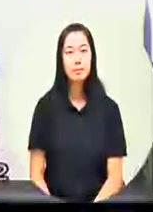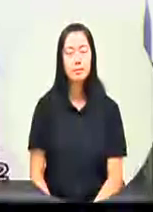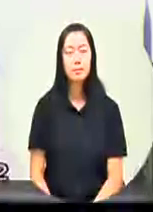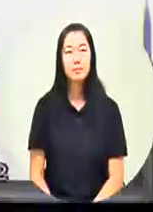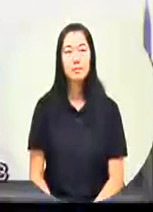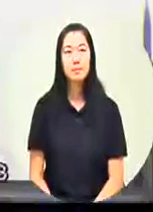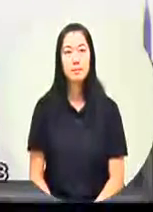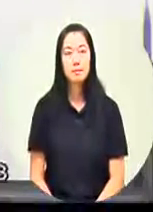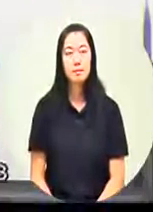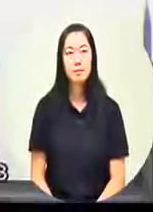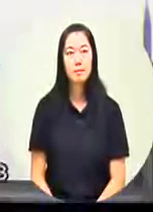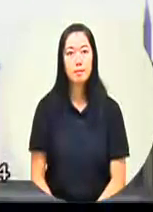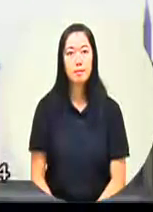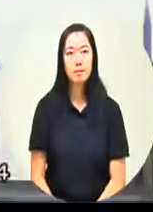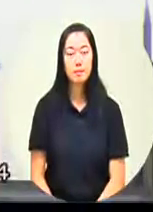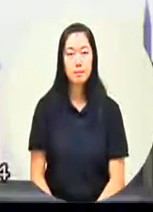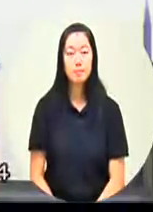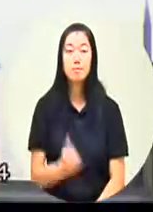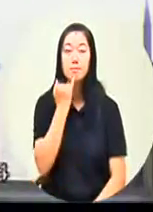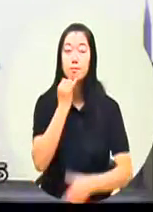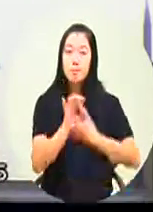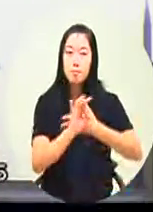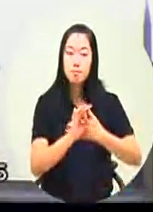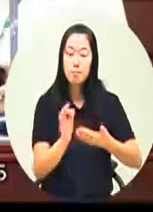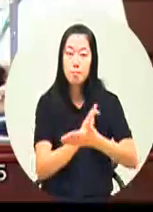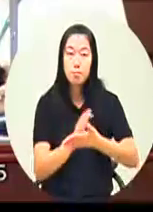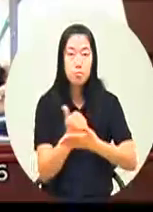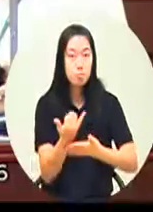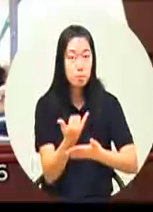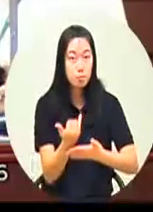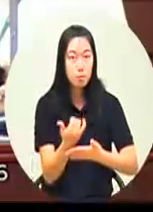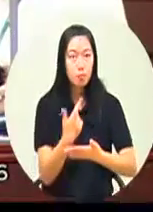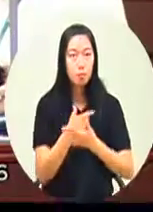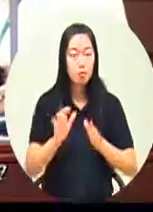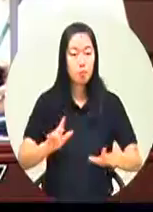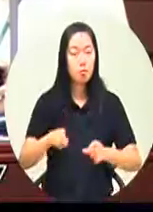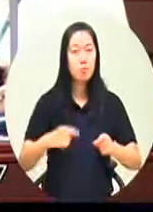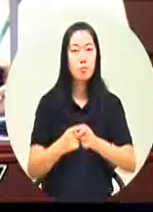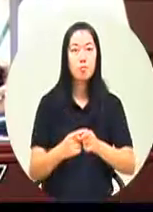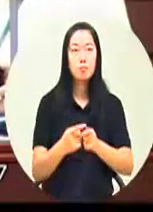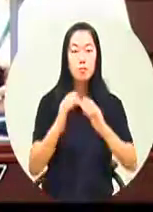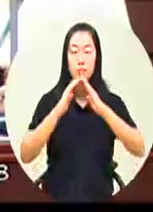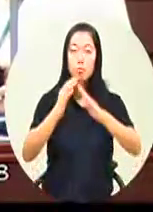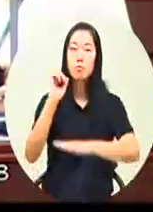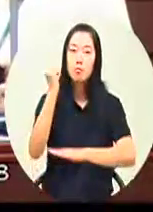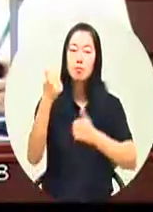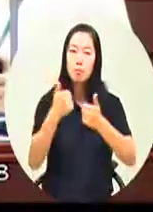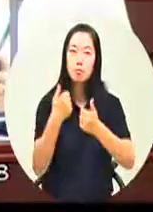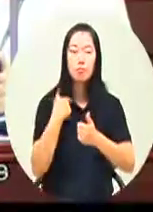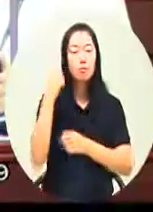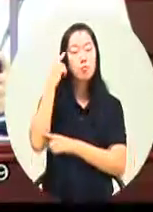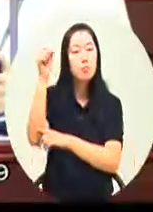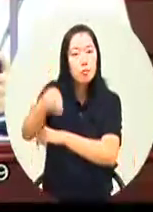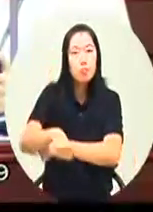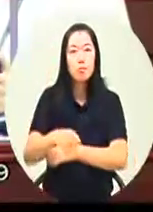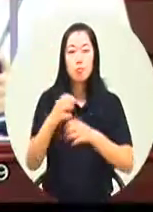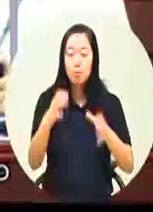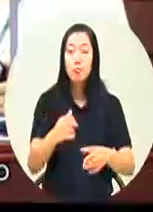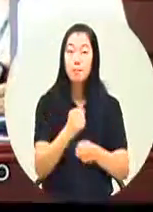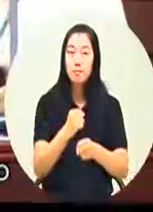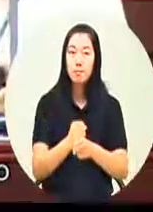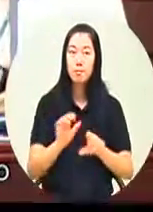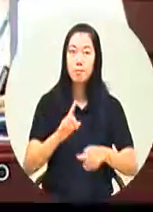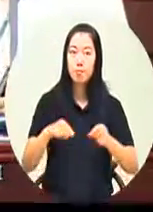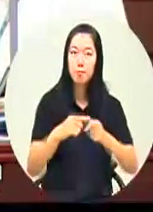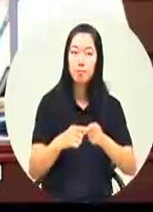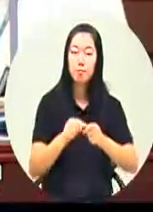不是，这个可行性评估的预算已经在今年我们市政府同意，市议会同意我们来办理，所以今年我们办理仁